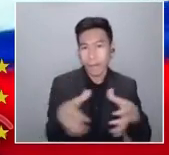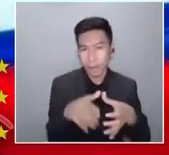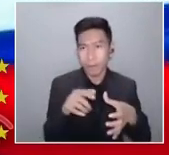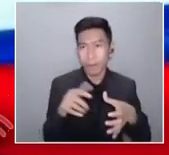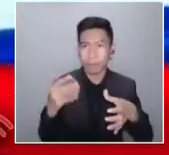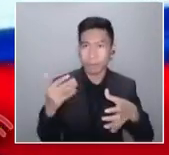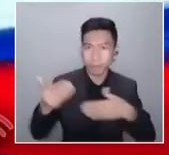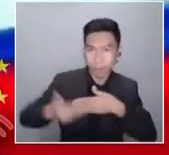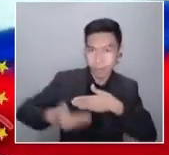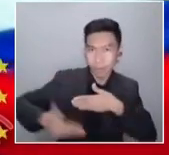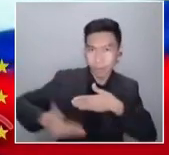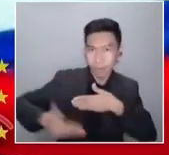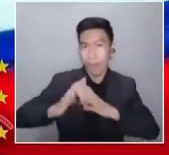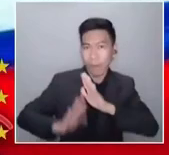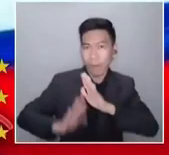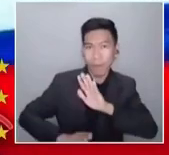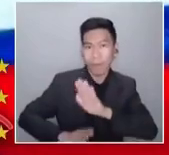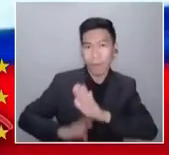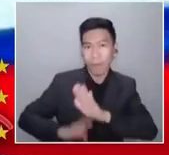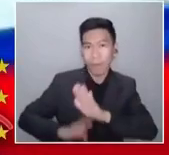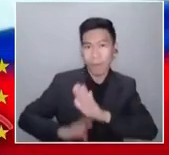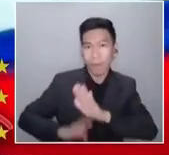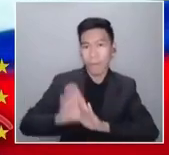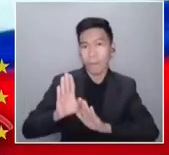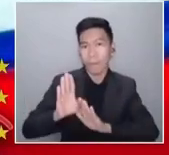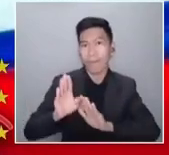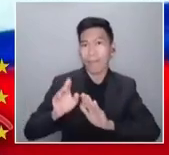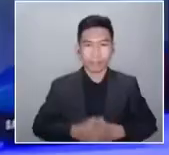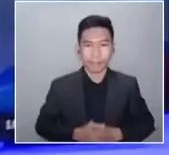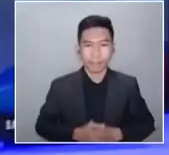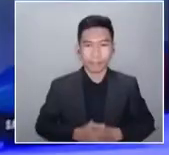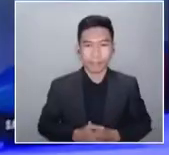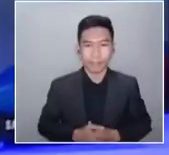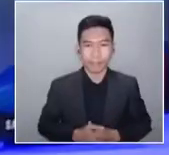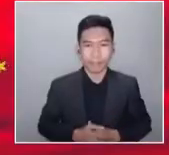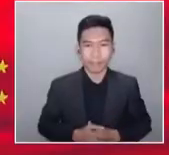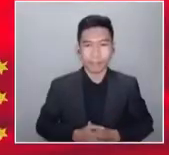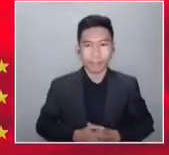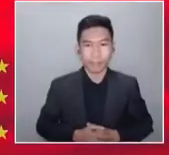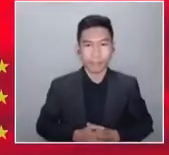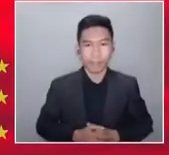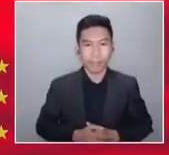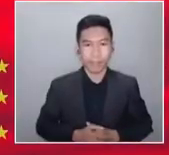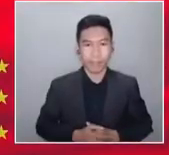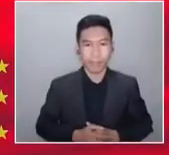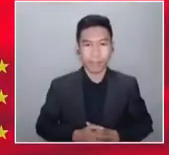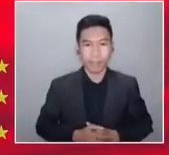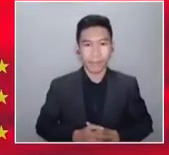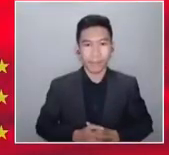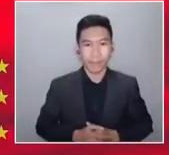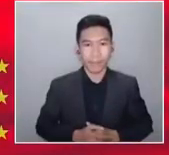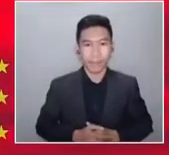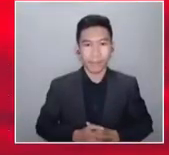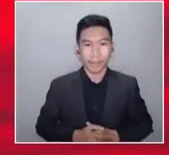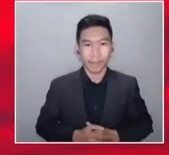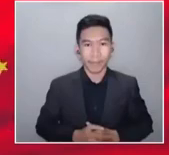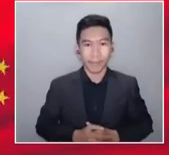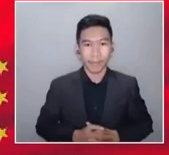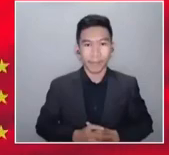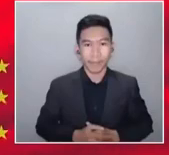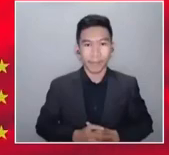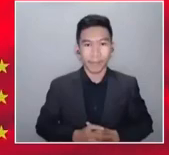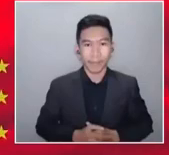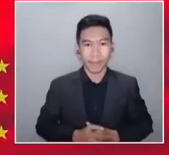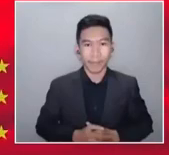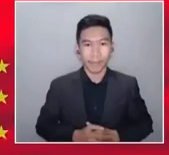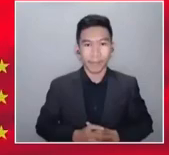then the broader national economy will be able to recover. Sa unang anim na buwan noong 2001,